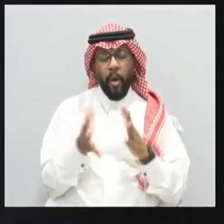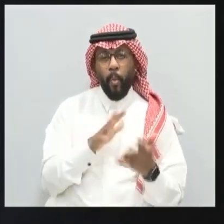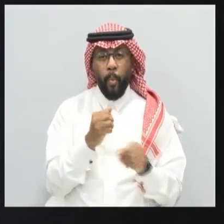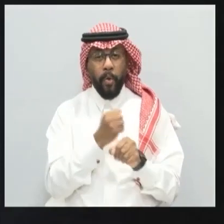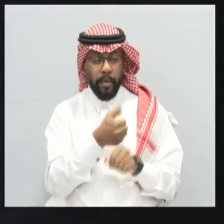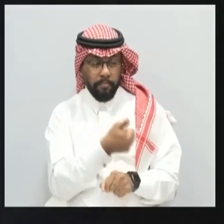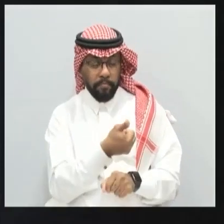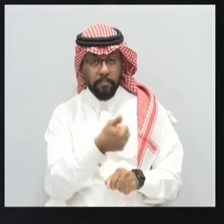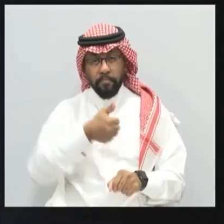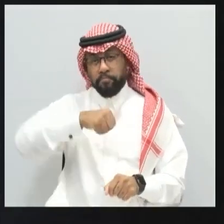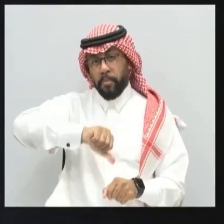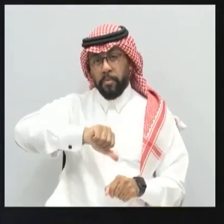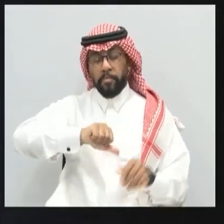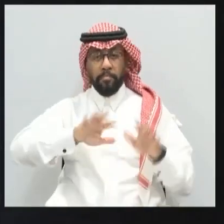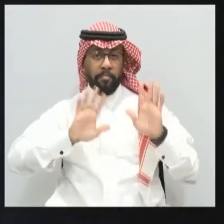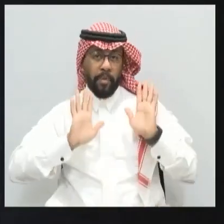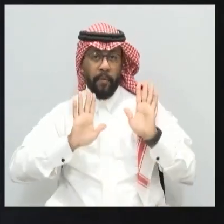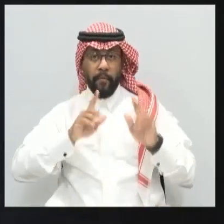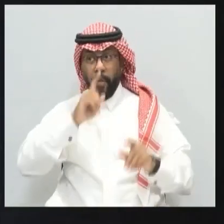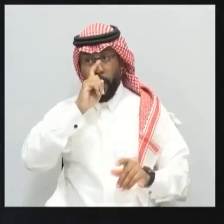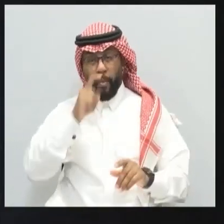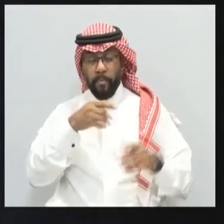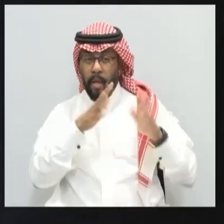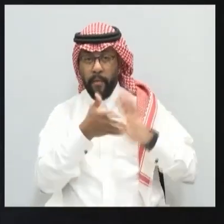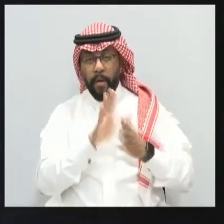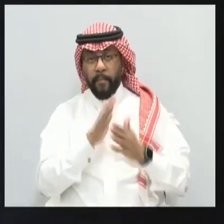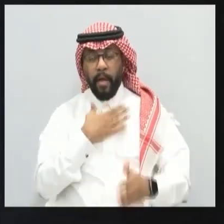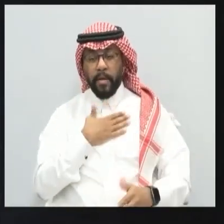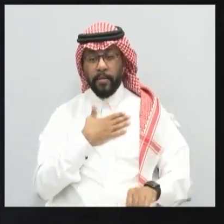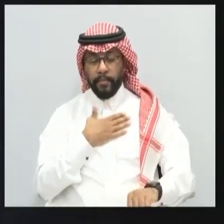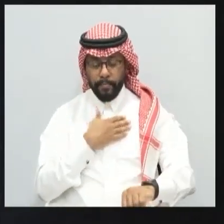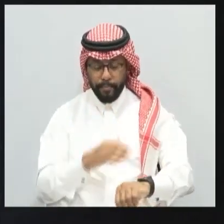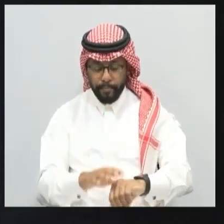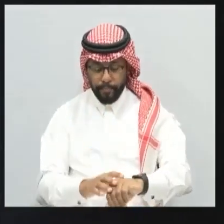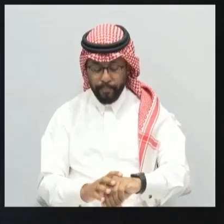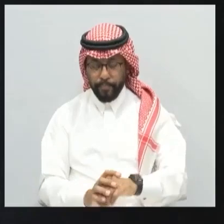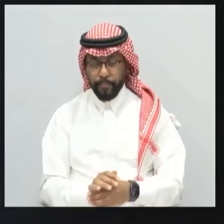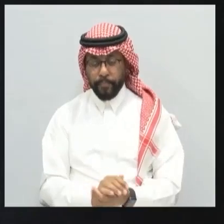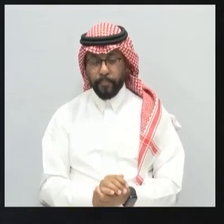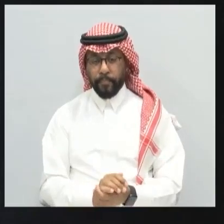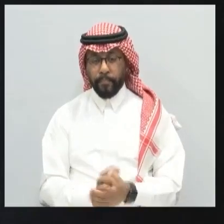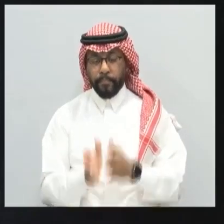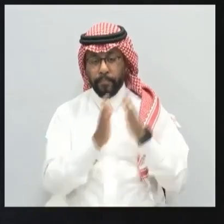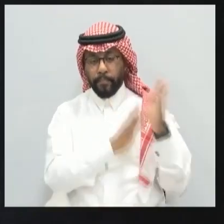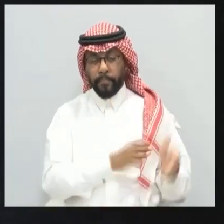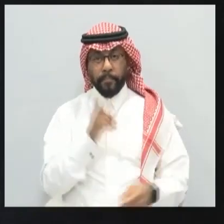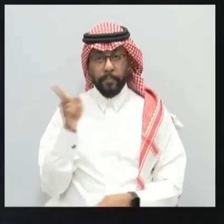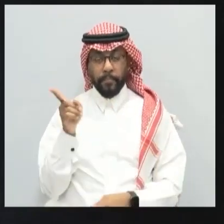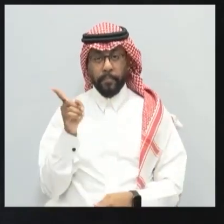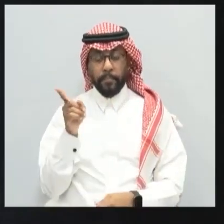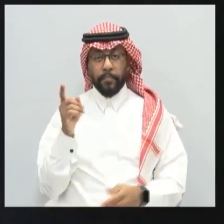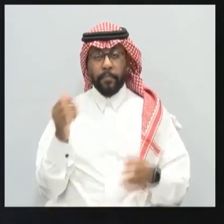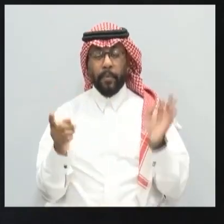لا قدر الله خلاف ذلك الاعتذار عن قبولك ا في هذه